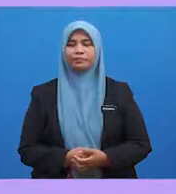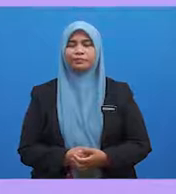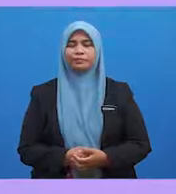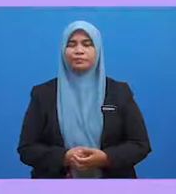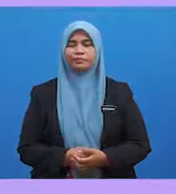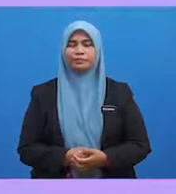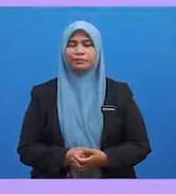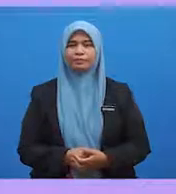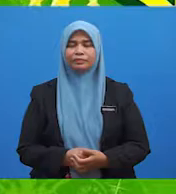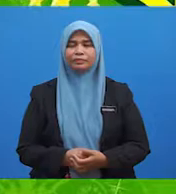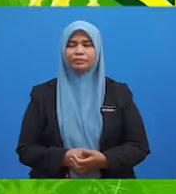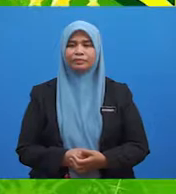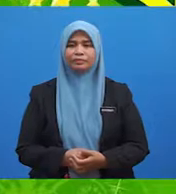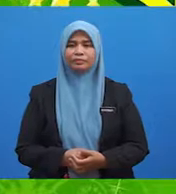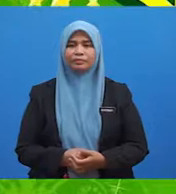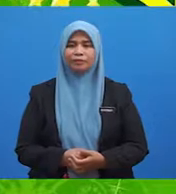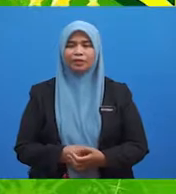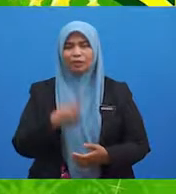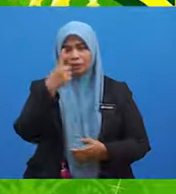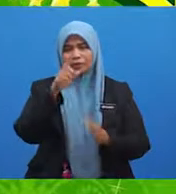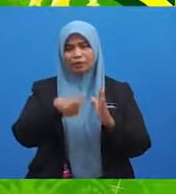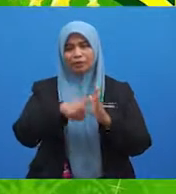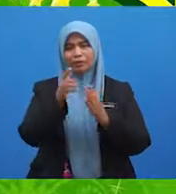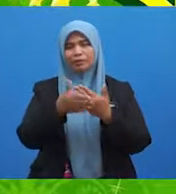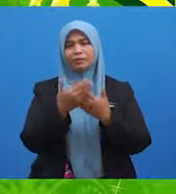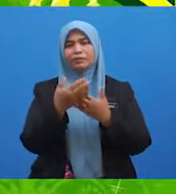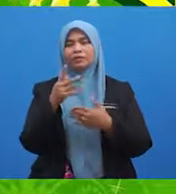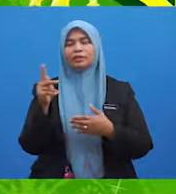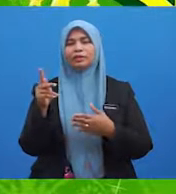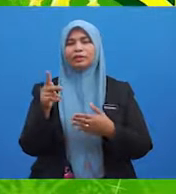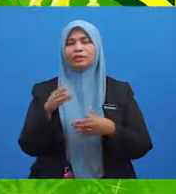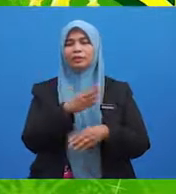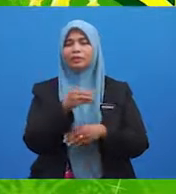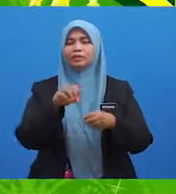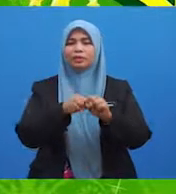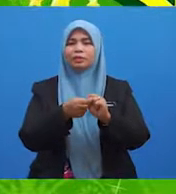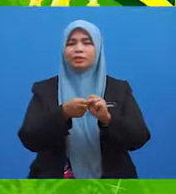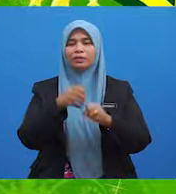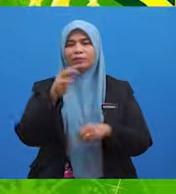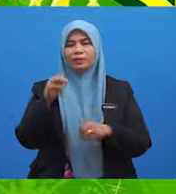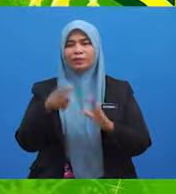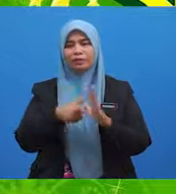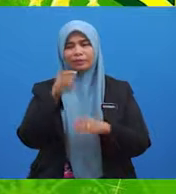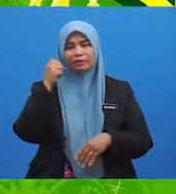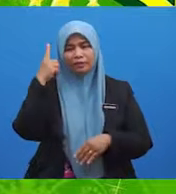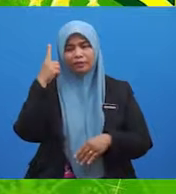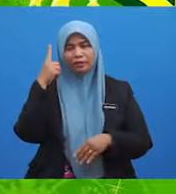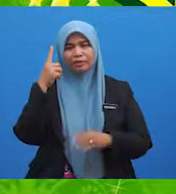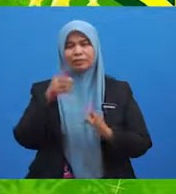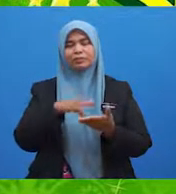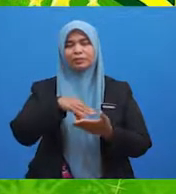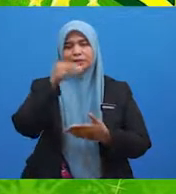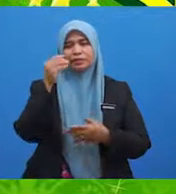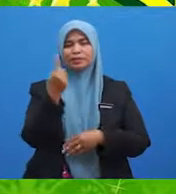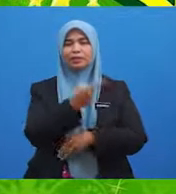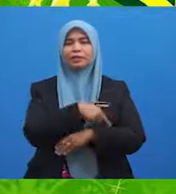istiqamah. Untuk lebih memudahkan dan supaya murid-murid lebih memahami sesi pembelajaran kita